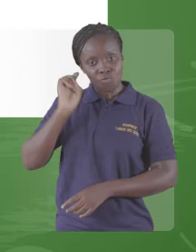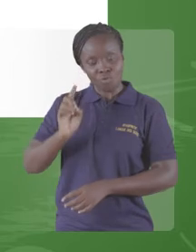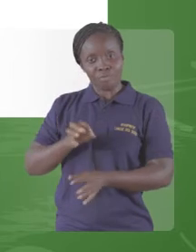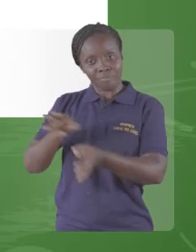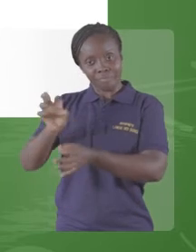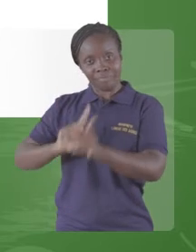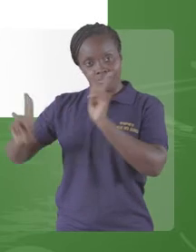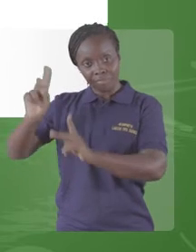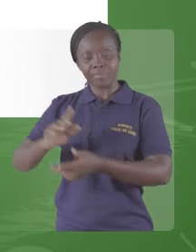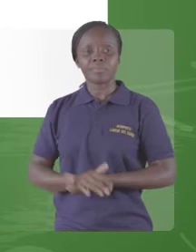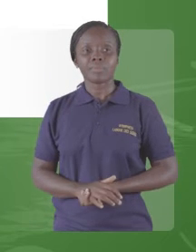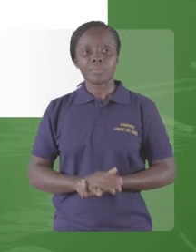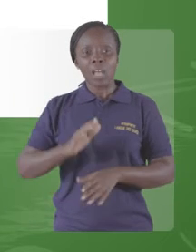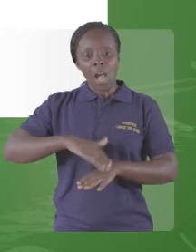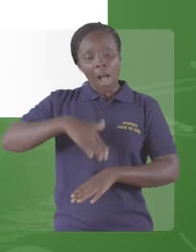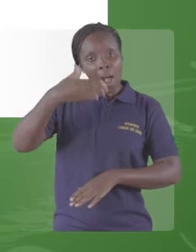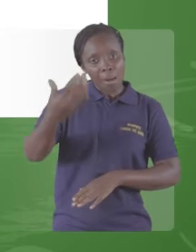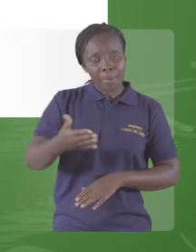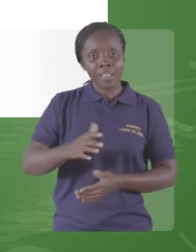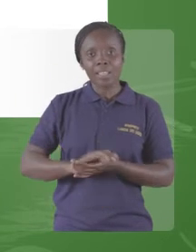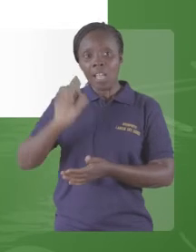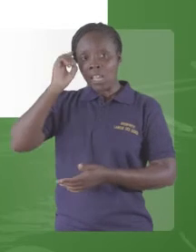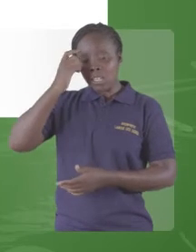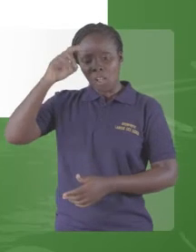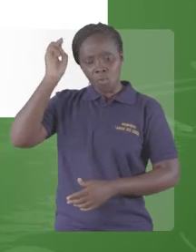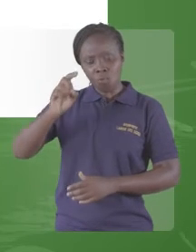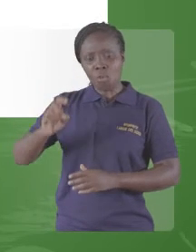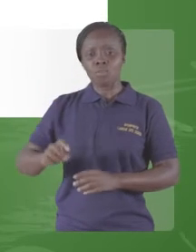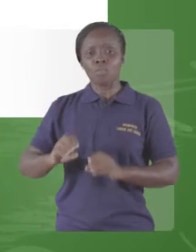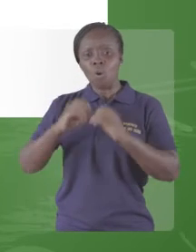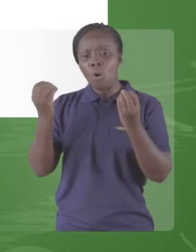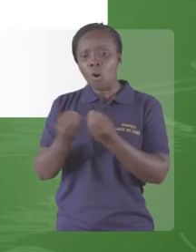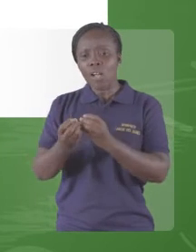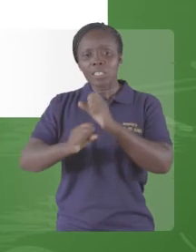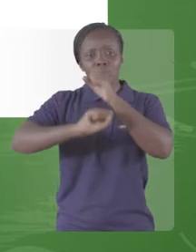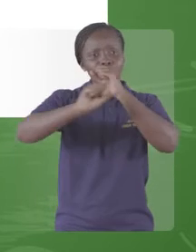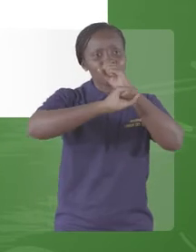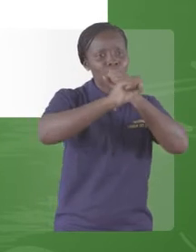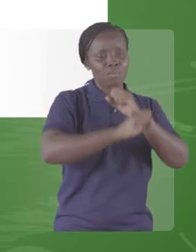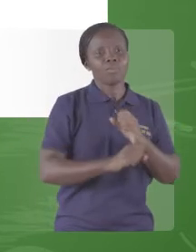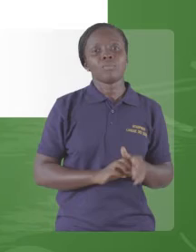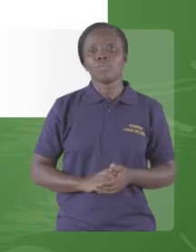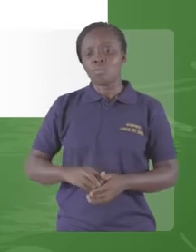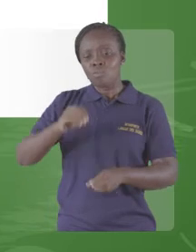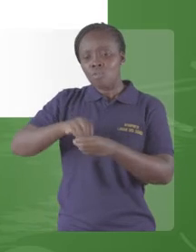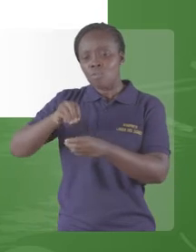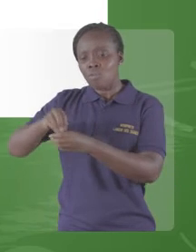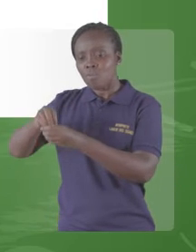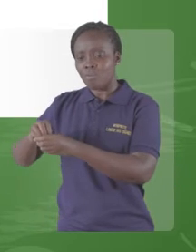Il va organiser des campagnes de reboisement à travers des